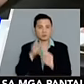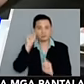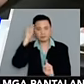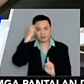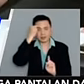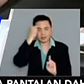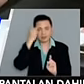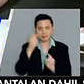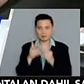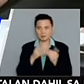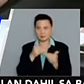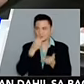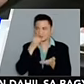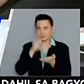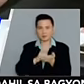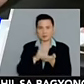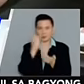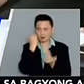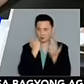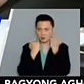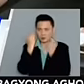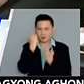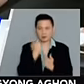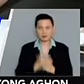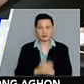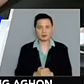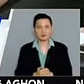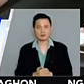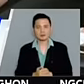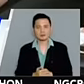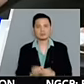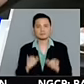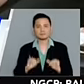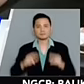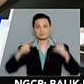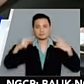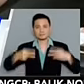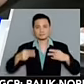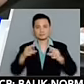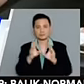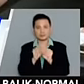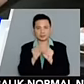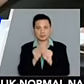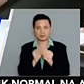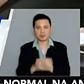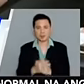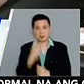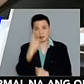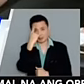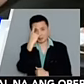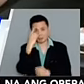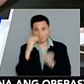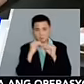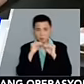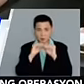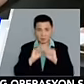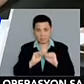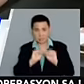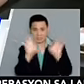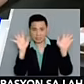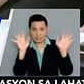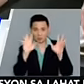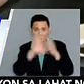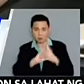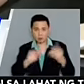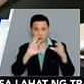dokumento niya. So, nitong pangalawang hearing, akala natin mas maliliwanagan na tayo sa pagkatao niya. Pero